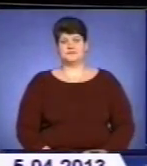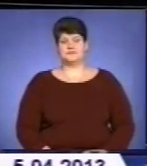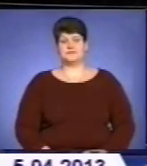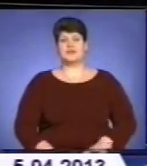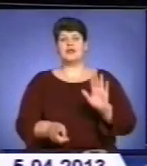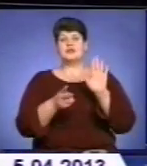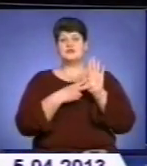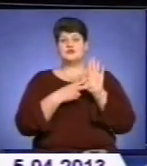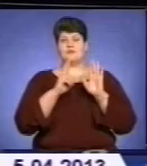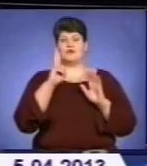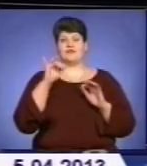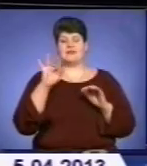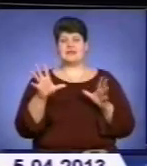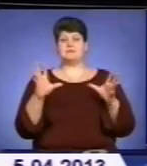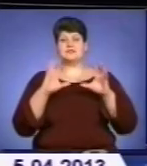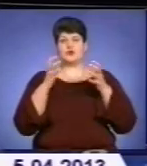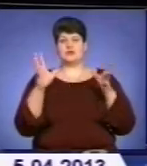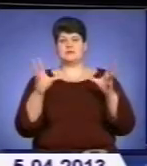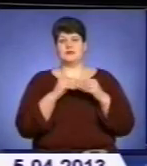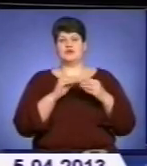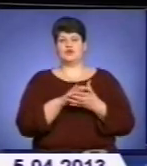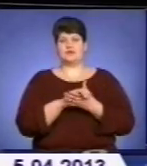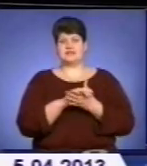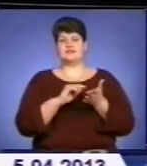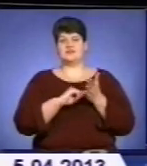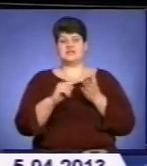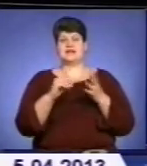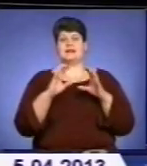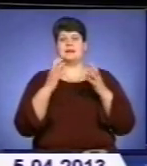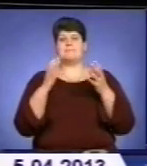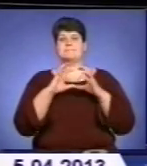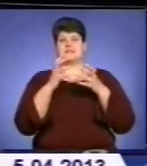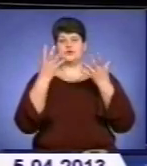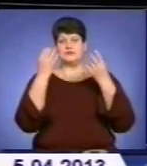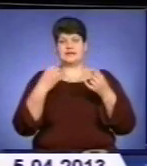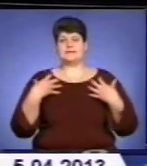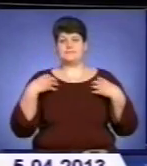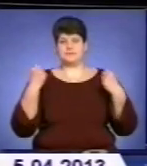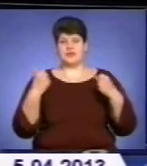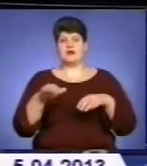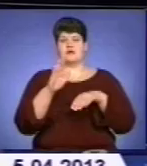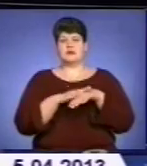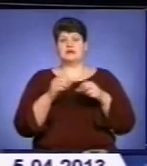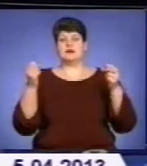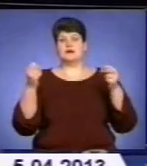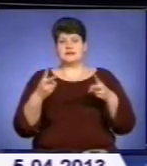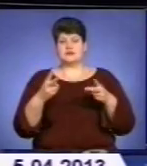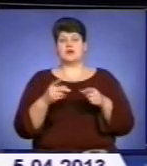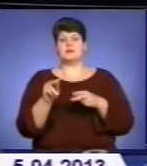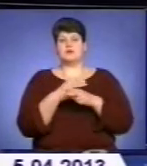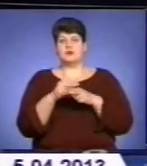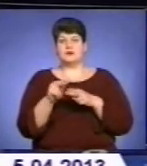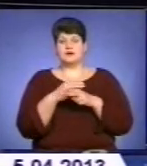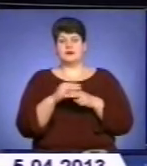7 квітня Міжнародне співтовариство відзначає Всесвітній день здоров'я. Про фактор ризику та методи профілактики захворювань